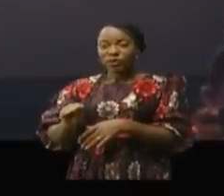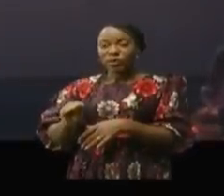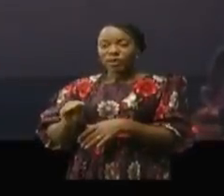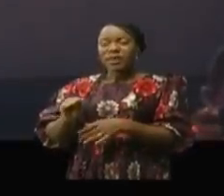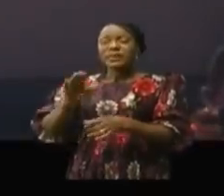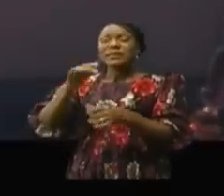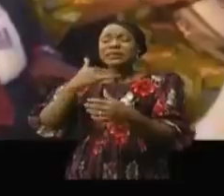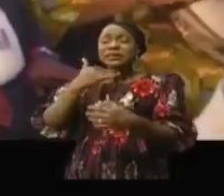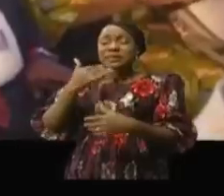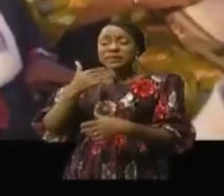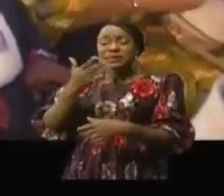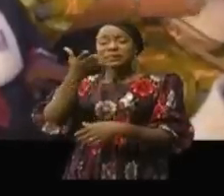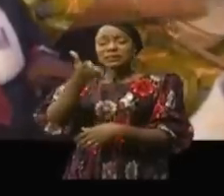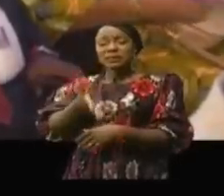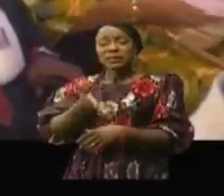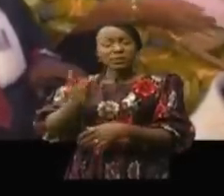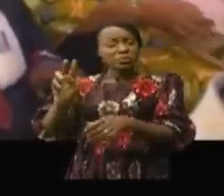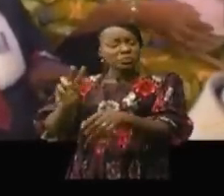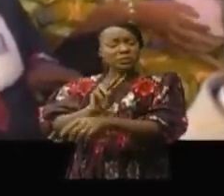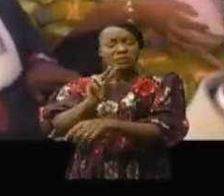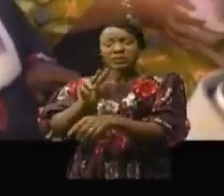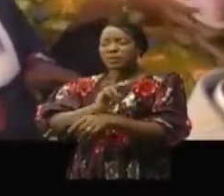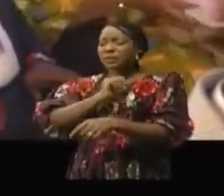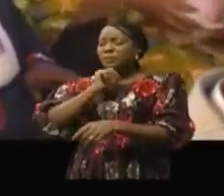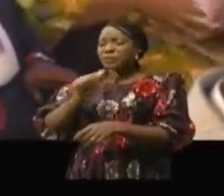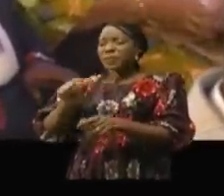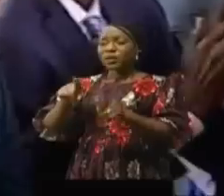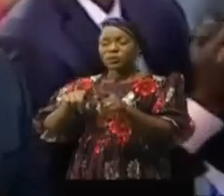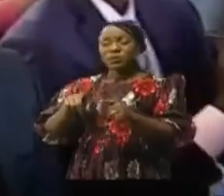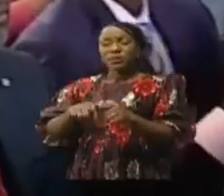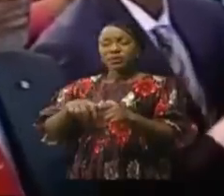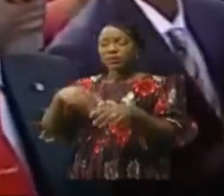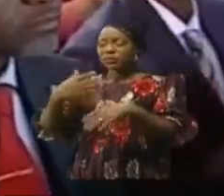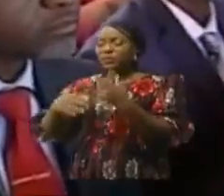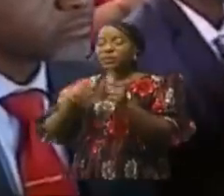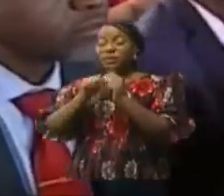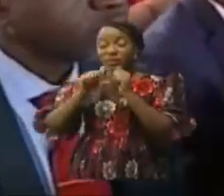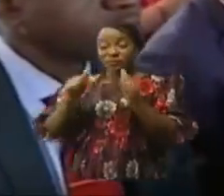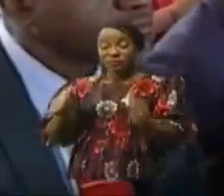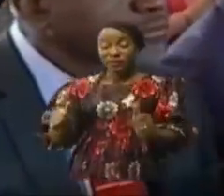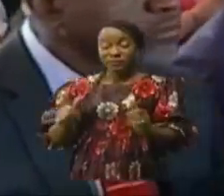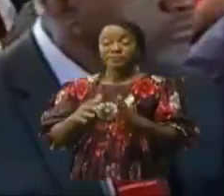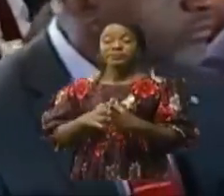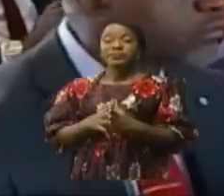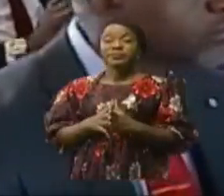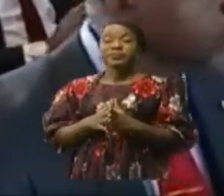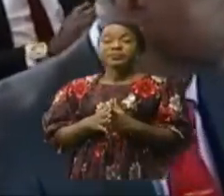reste inexploré et inexploité.